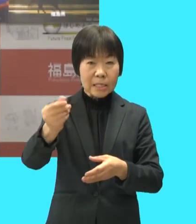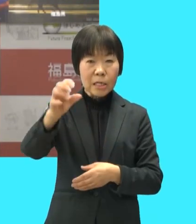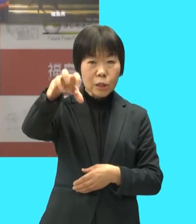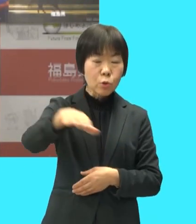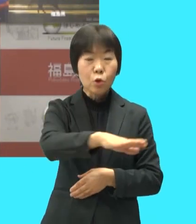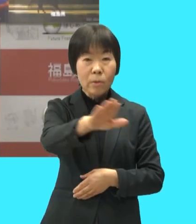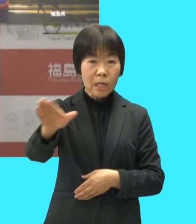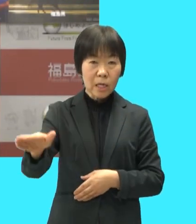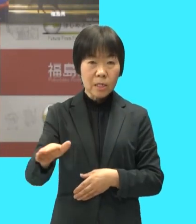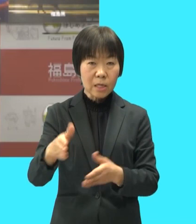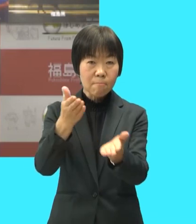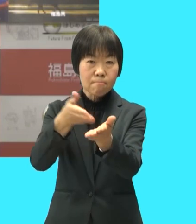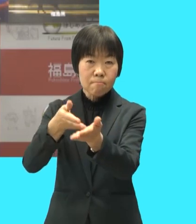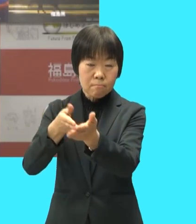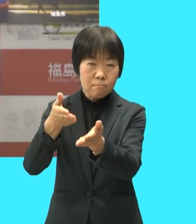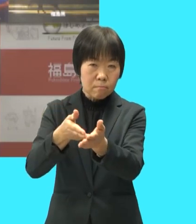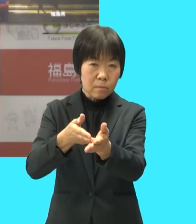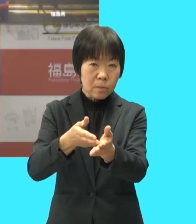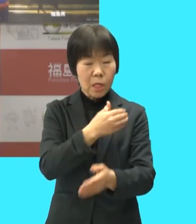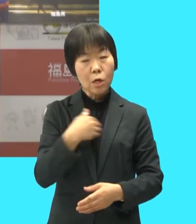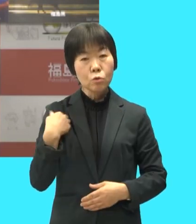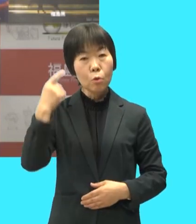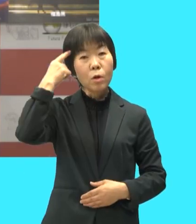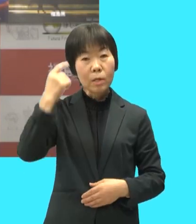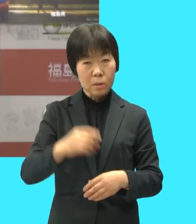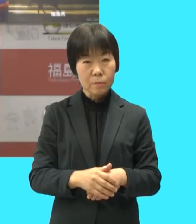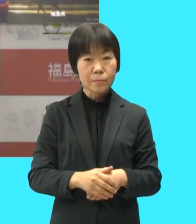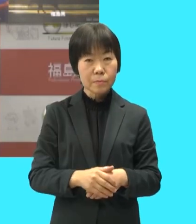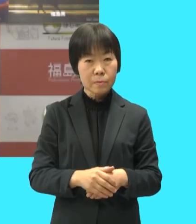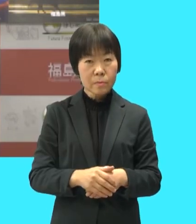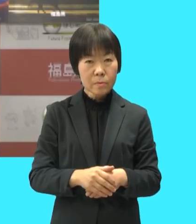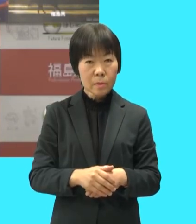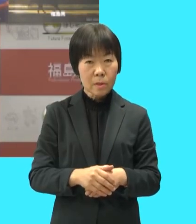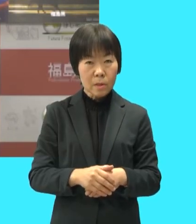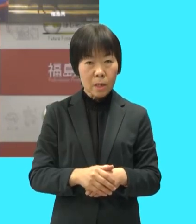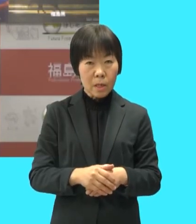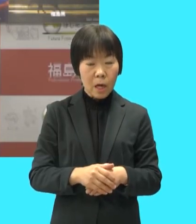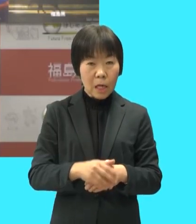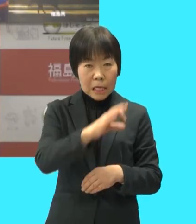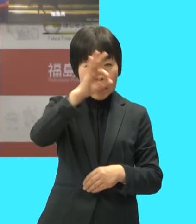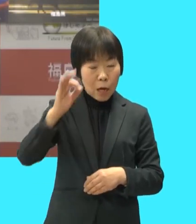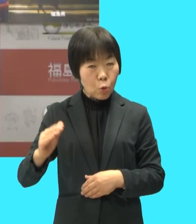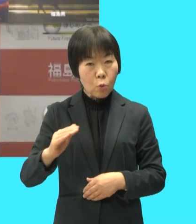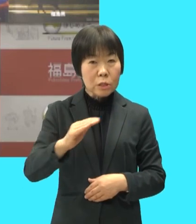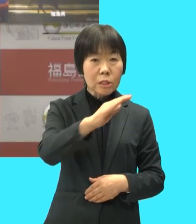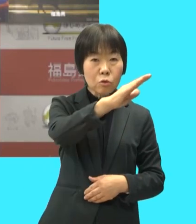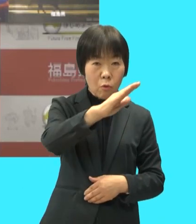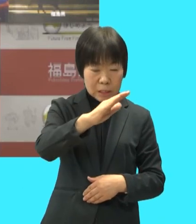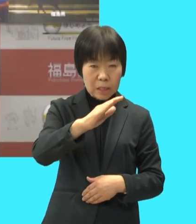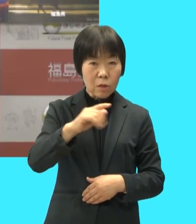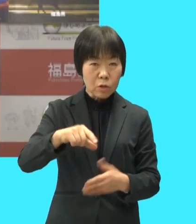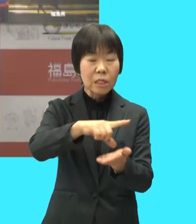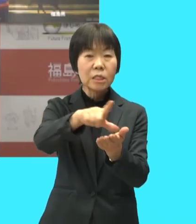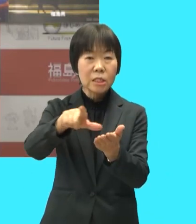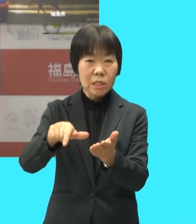ていただくことができるのではないかと考えております。そういう意味でも観光の振興にこういった地域において